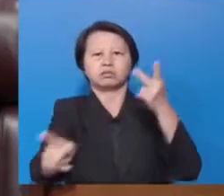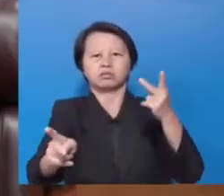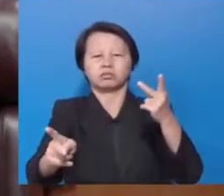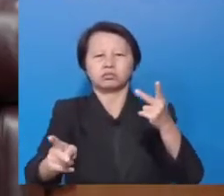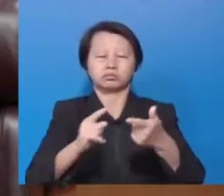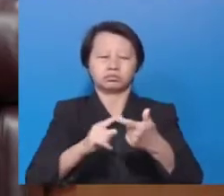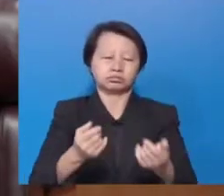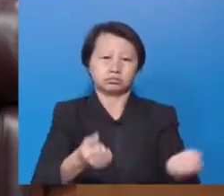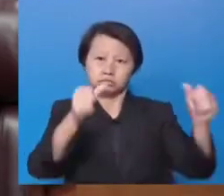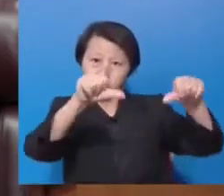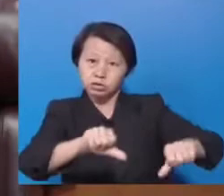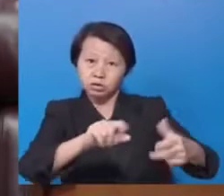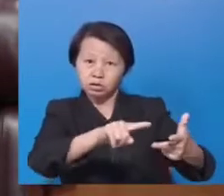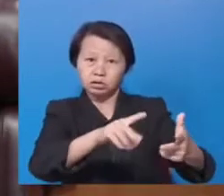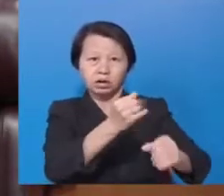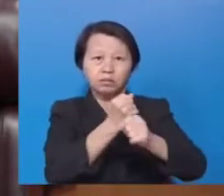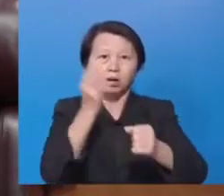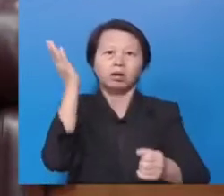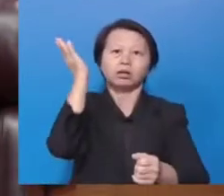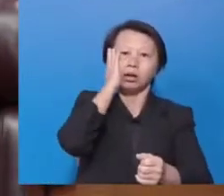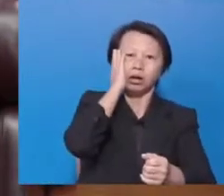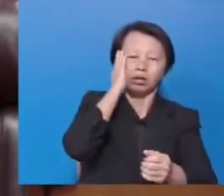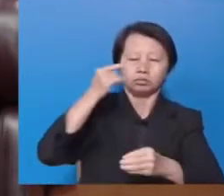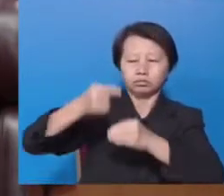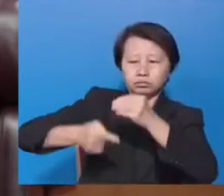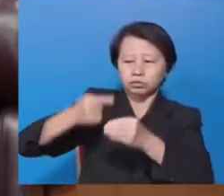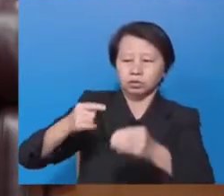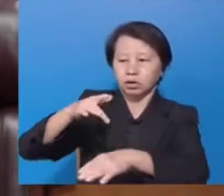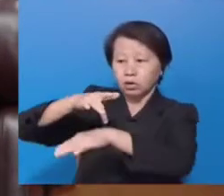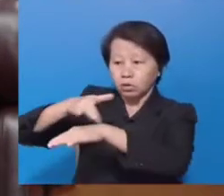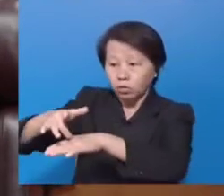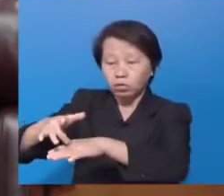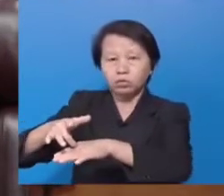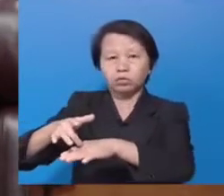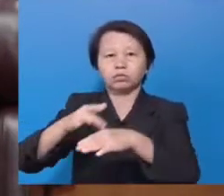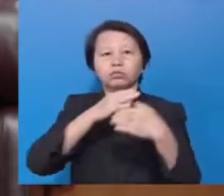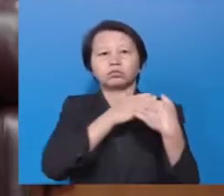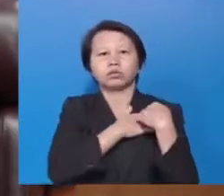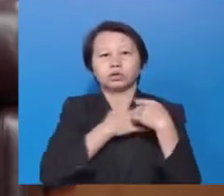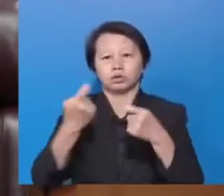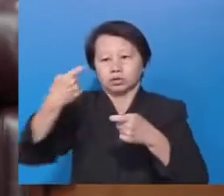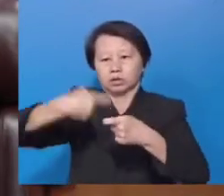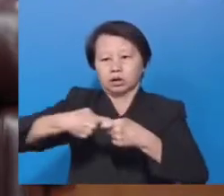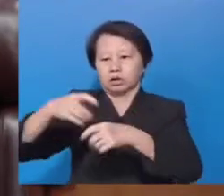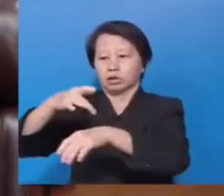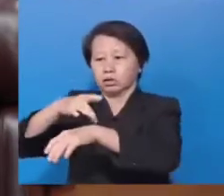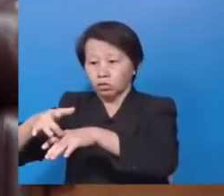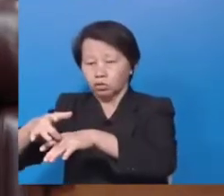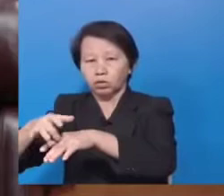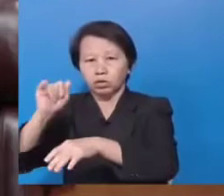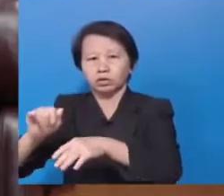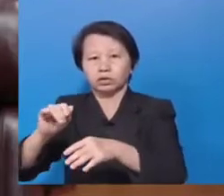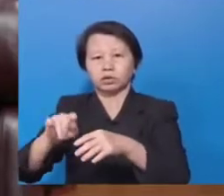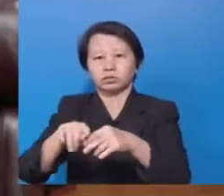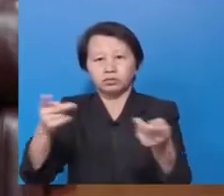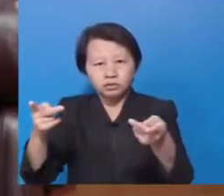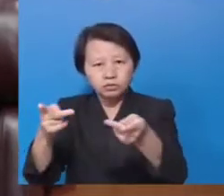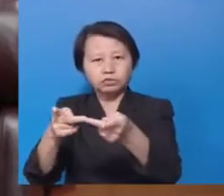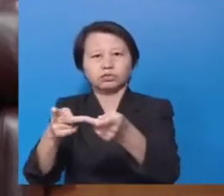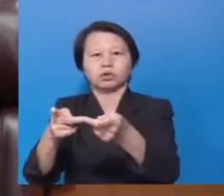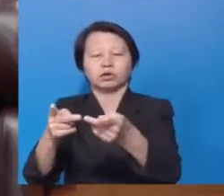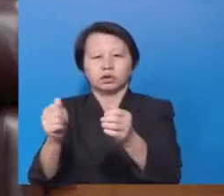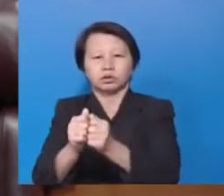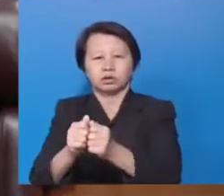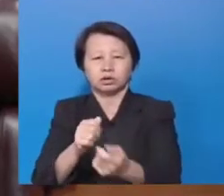kegagalan siswazah mendapat maklumat tentang kekosongan jawatan berkaitan kekosongan jabatan yang bersesuaian